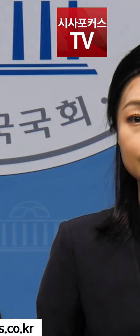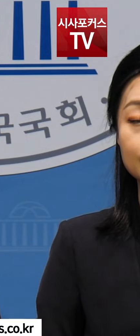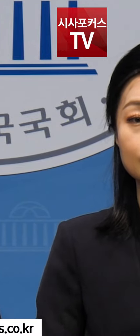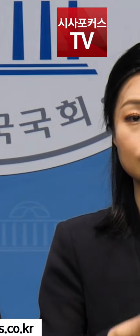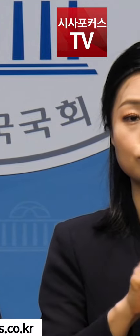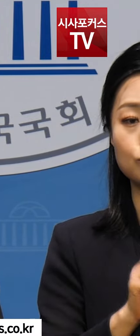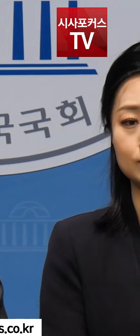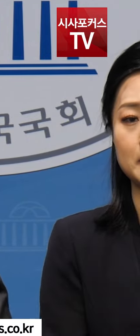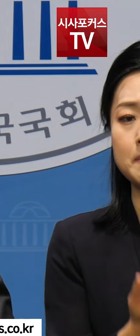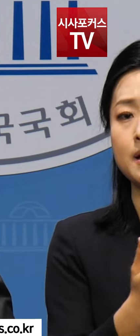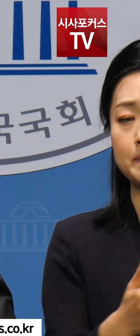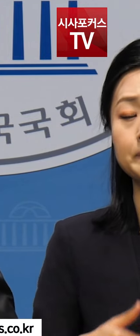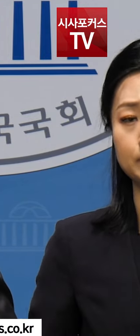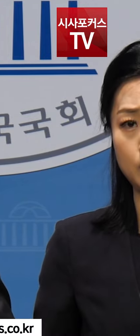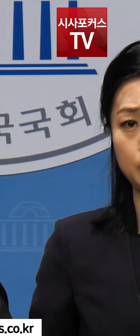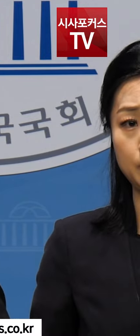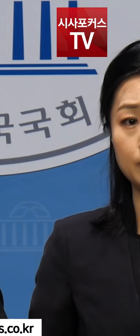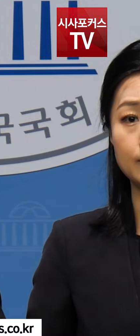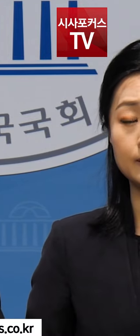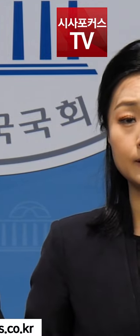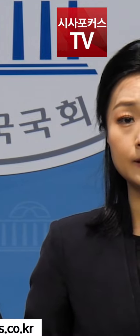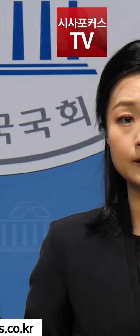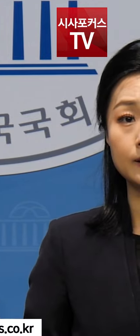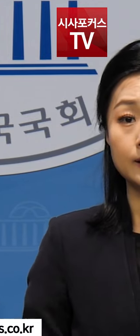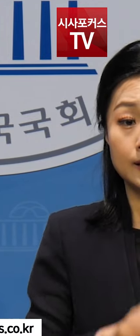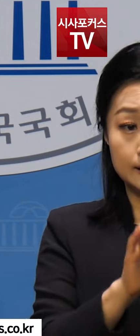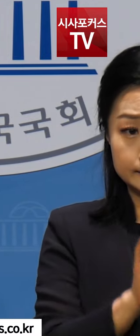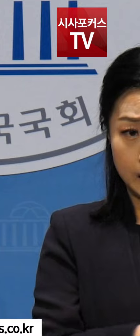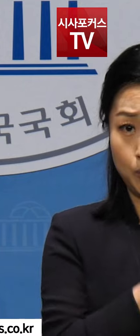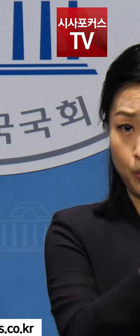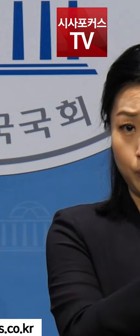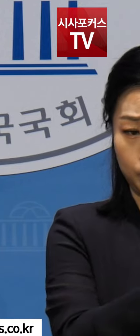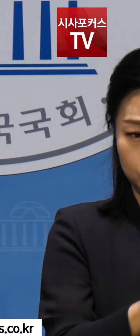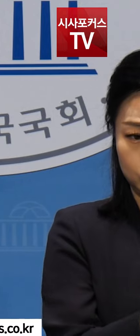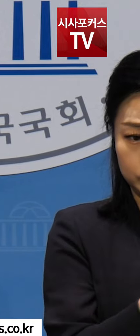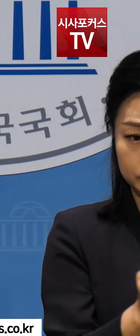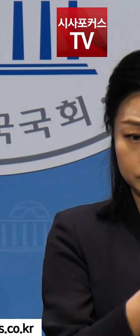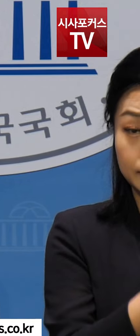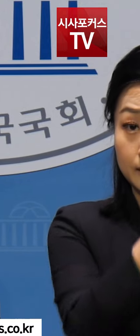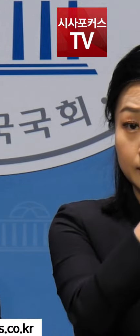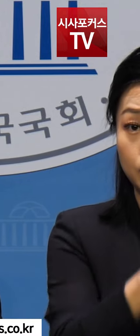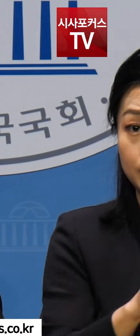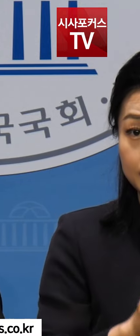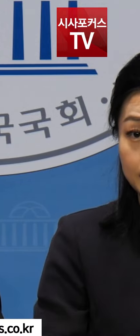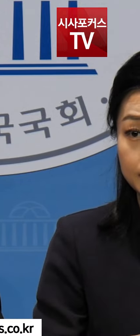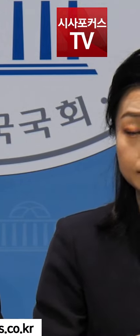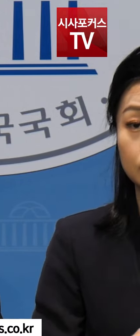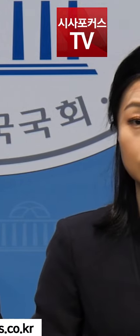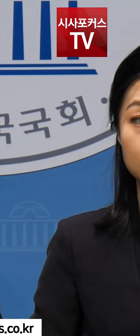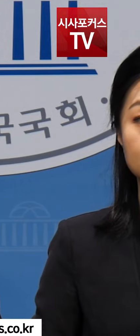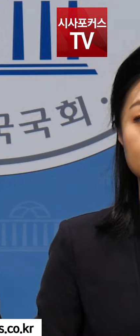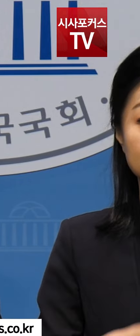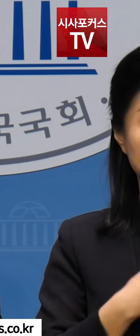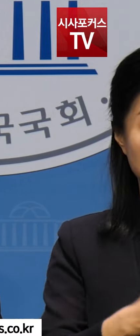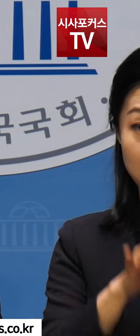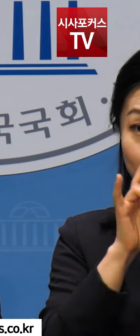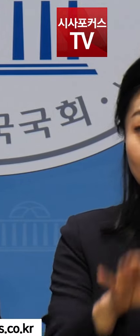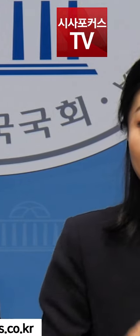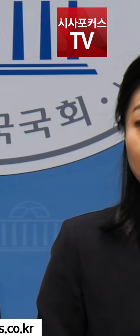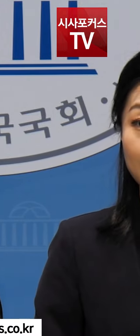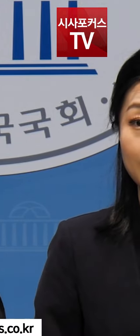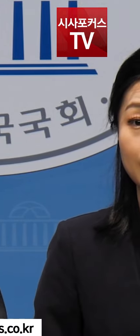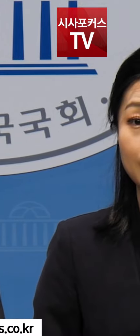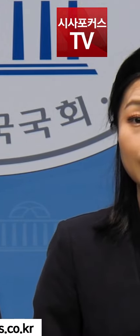대응해야 된다라는 생각을 갖고 있고요. 그래서 이러한 잘못된 조작 수사의 관행들에 대해서는 그냥 그